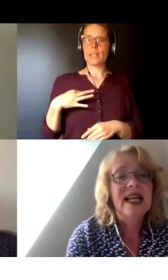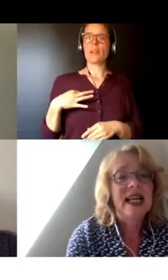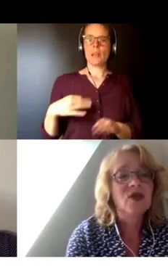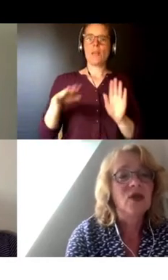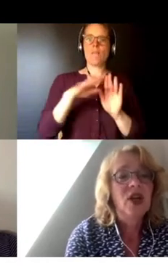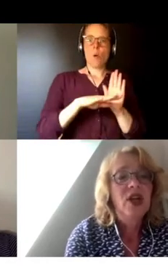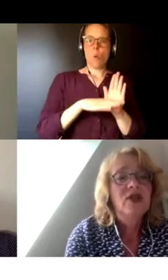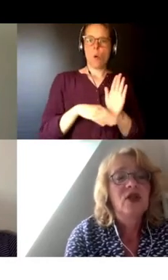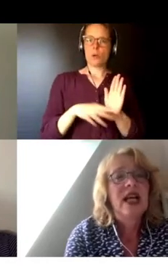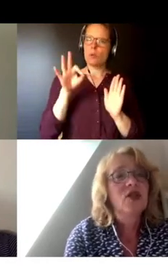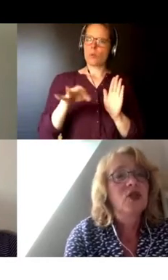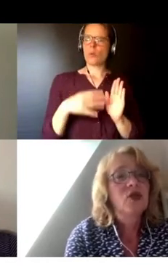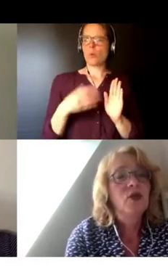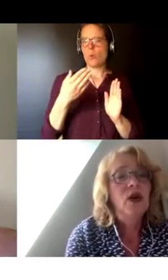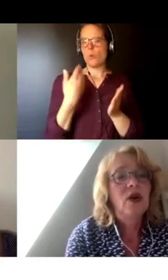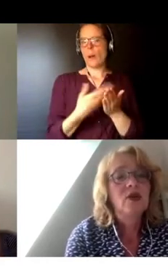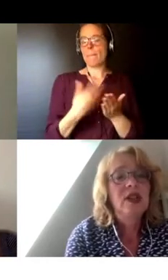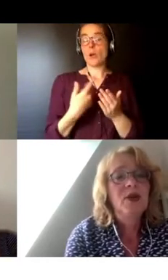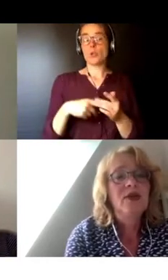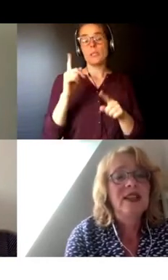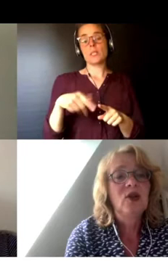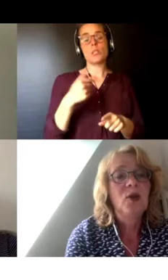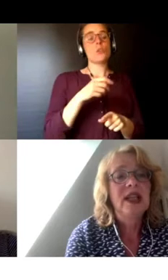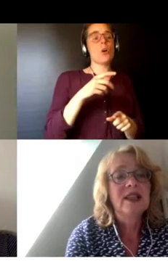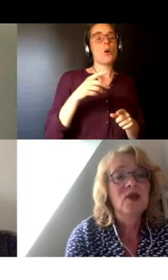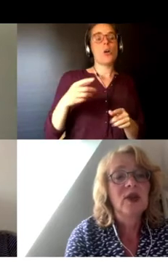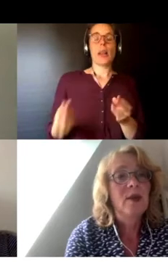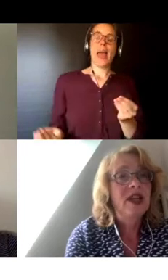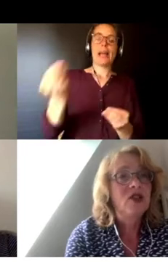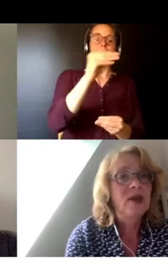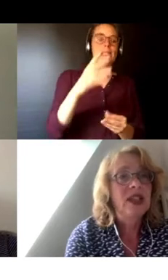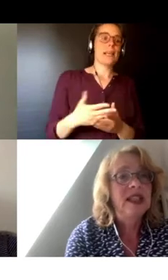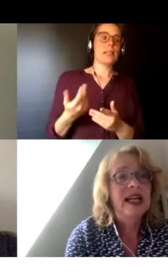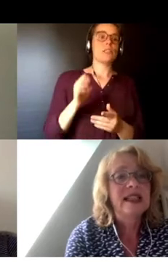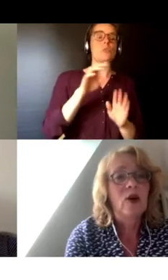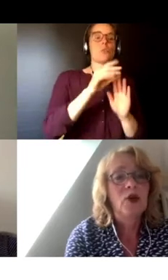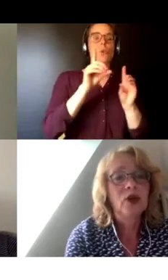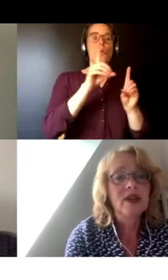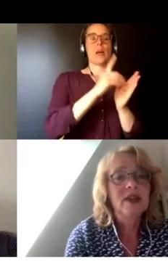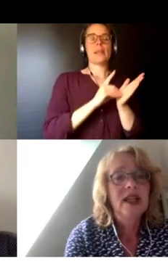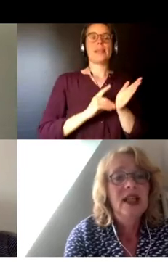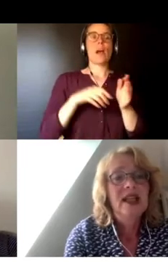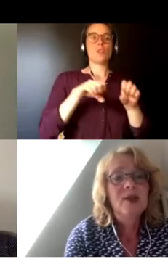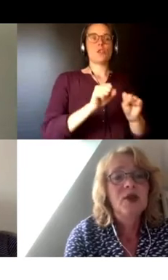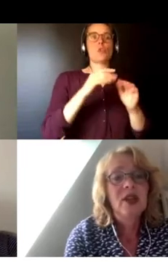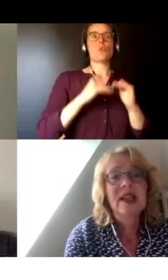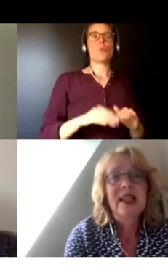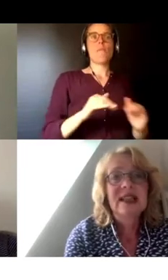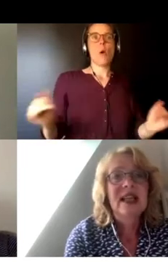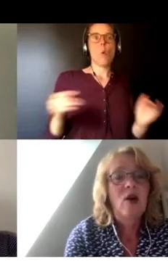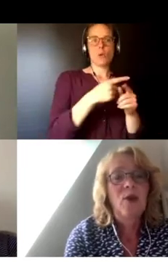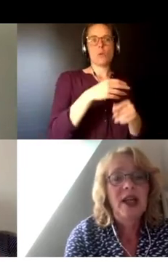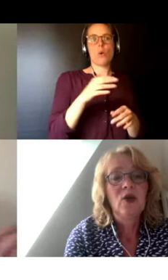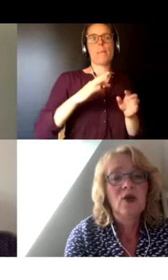ja in Ergänzung zur Datenschutzgrundverordnung die private Kommunikation der Menschen im digitalen Raum schützen. Insbesondere